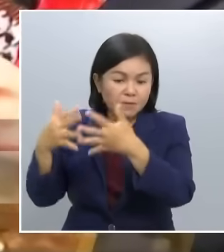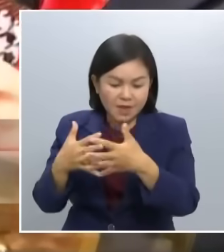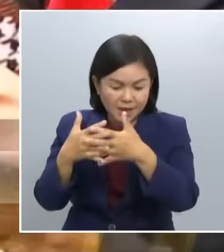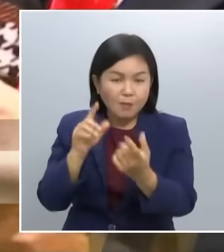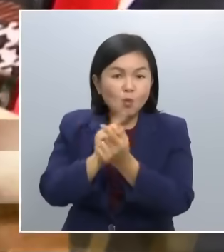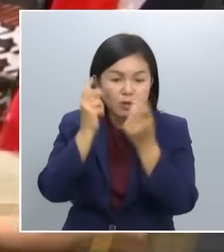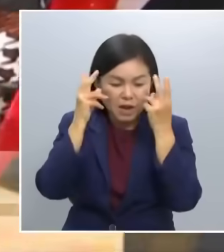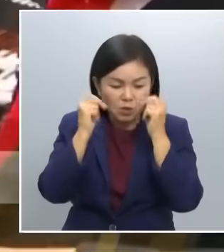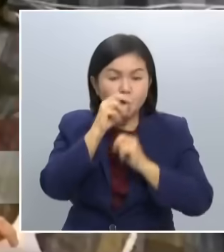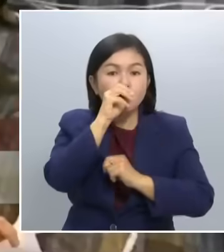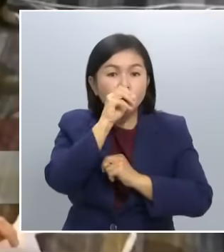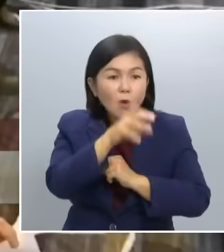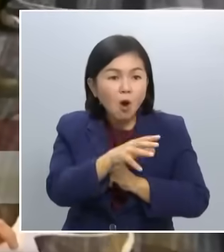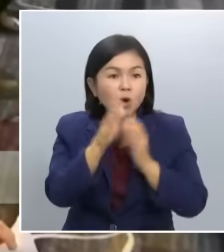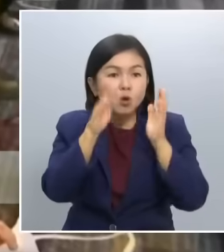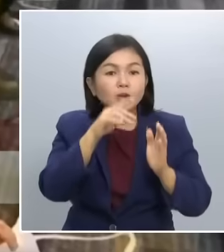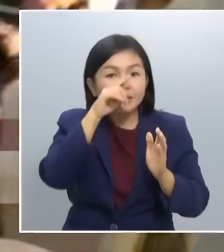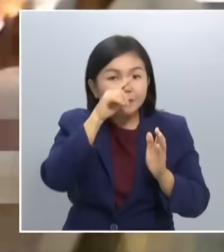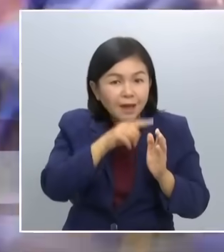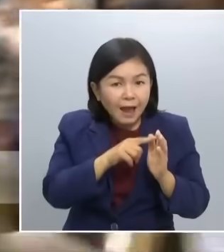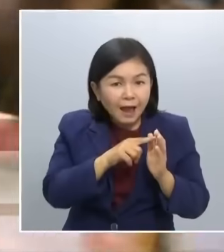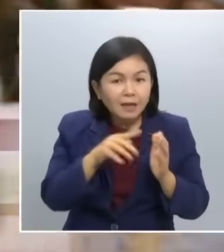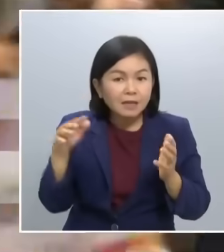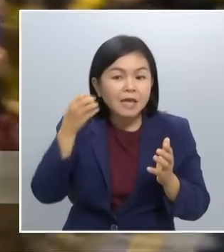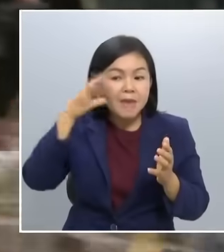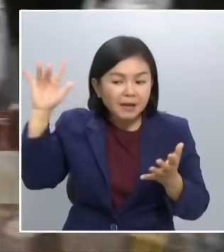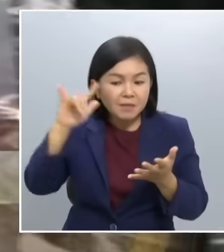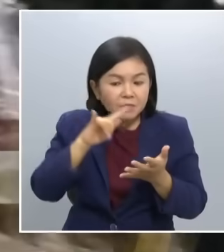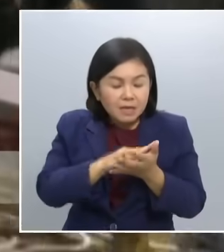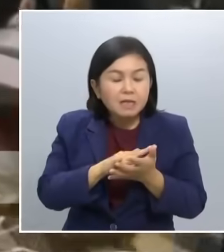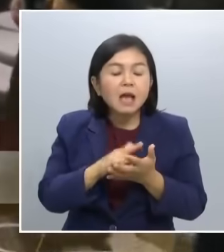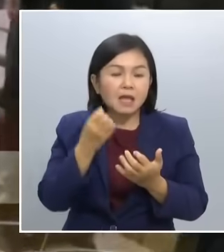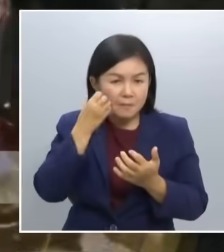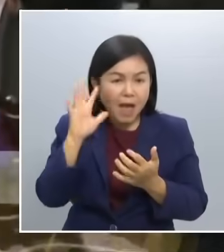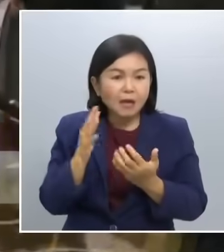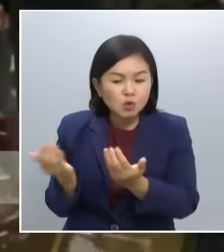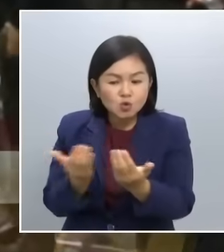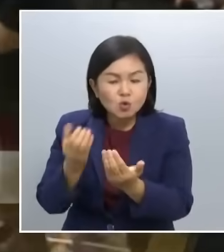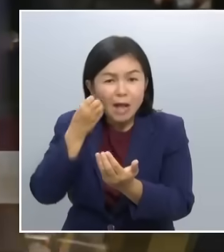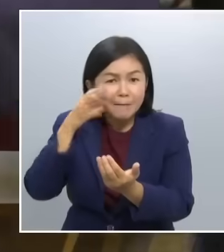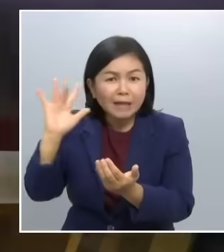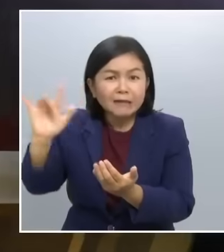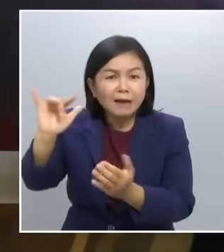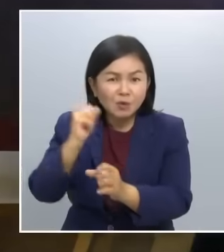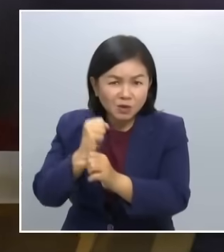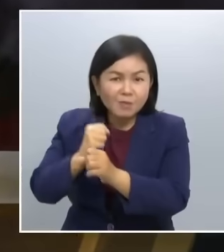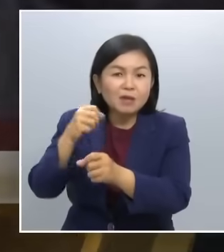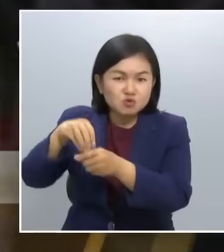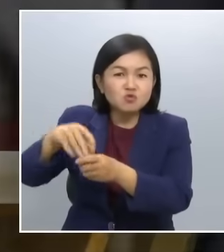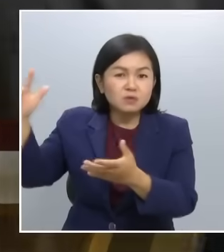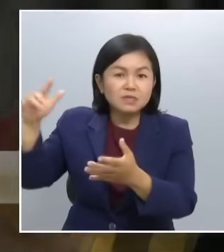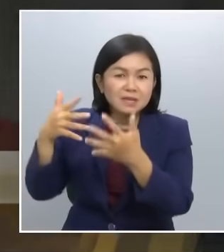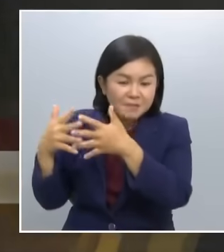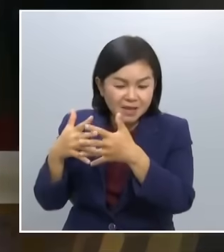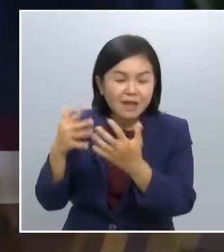นะครับชักชวนให้คนไทยเนี่ยได้กลับประเทศไทยเถอะแต่ท่านก็ยอมรับว่าลูกท่านก็ยังไม่กลับเลยนะนี่ฮะท่านผู้ชม แล้วมีตัวแทนค